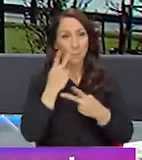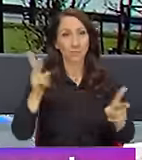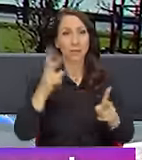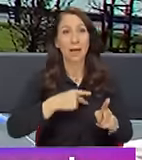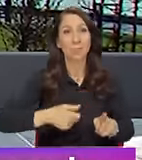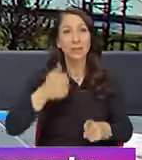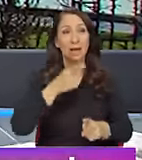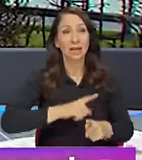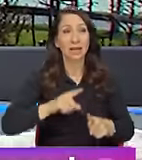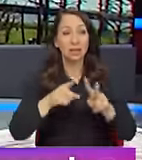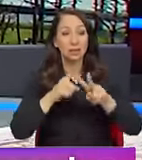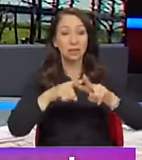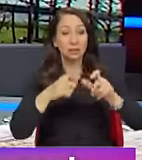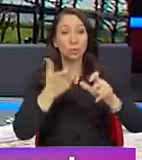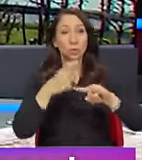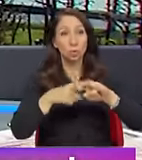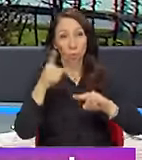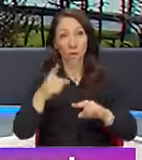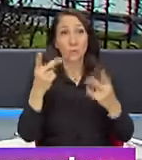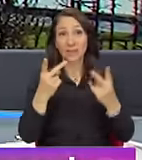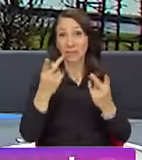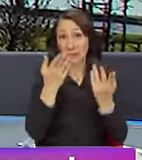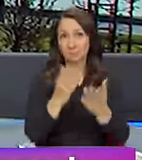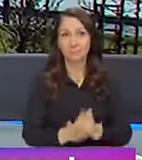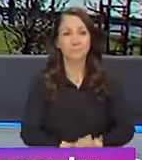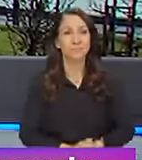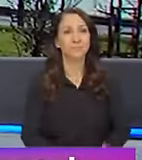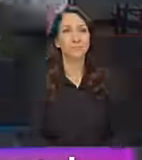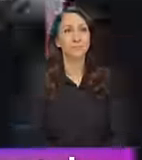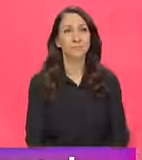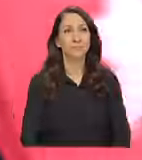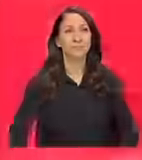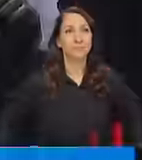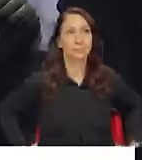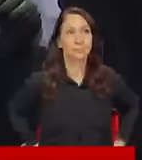Başkanı adayı Nasuh Mahruki ve mesajları.